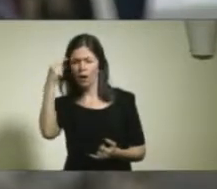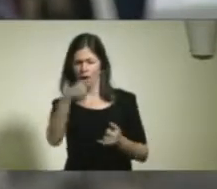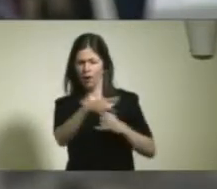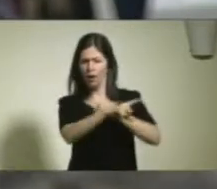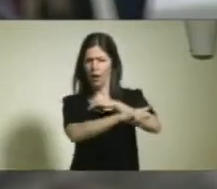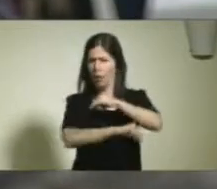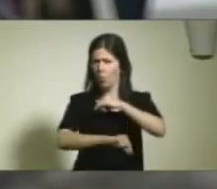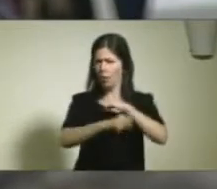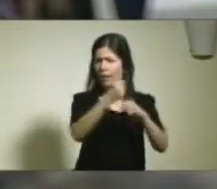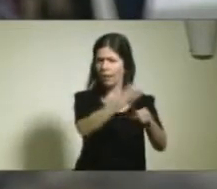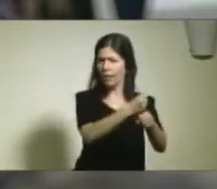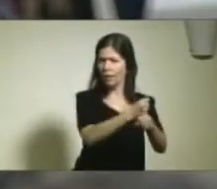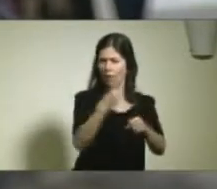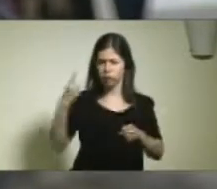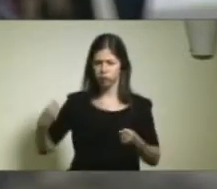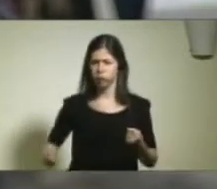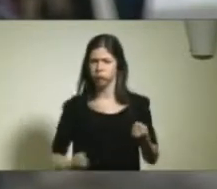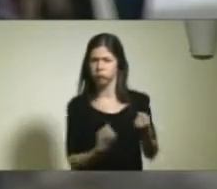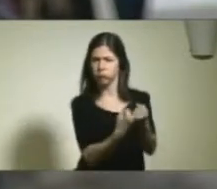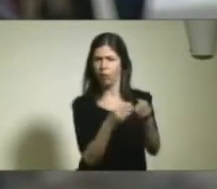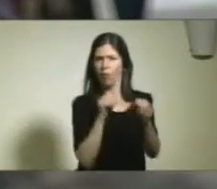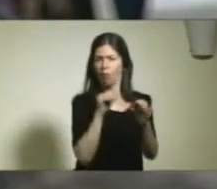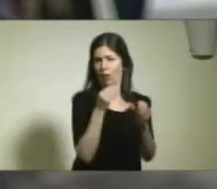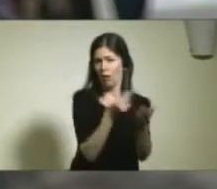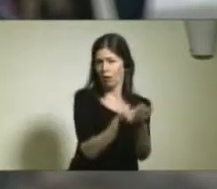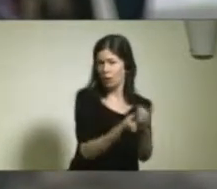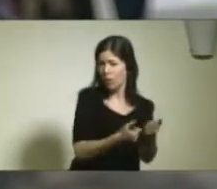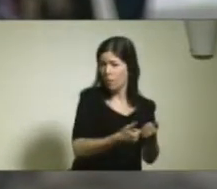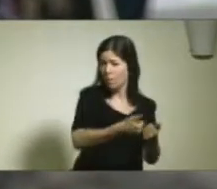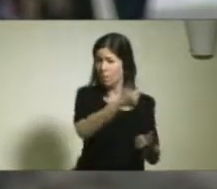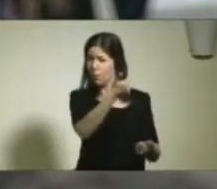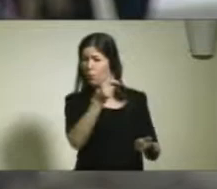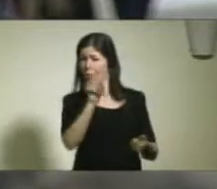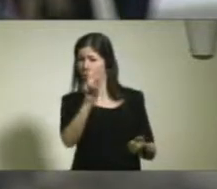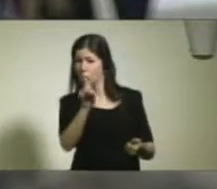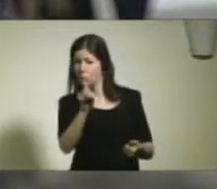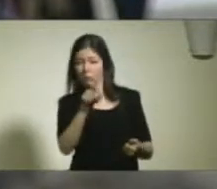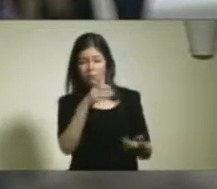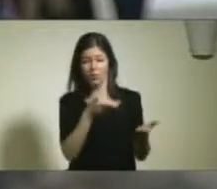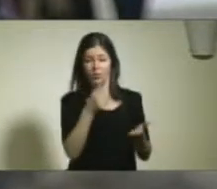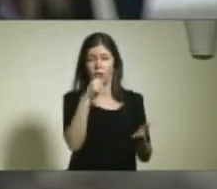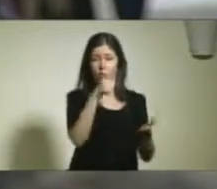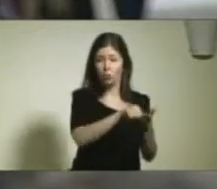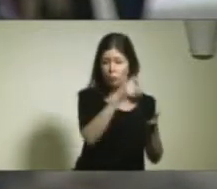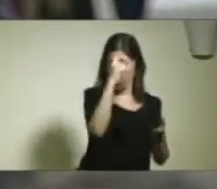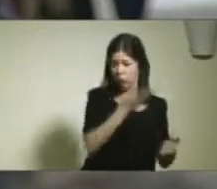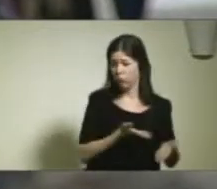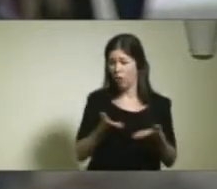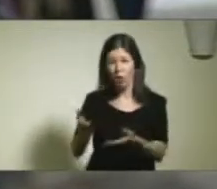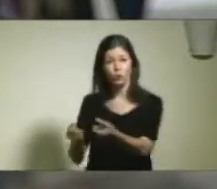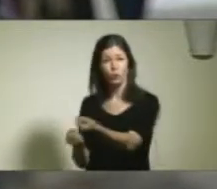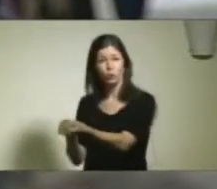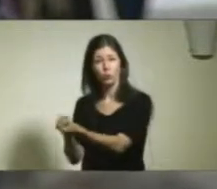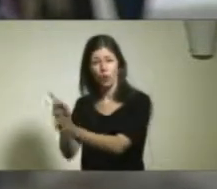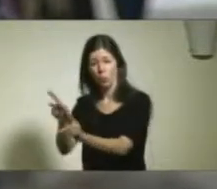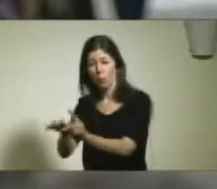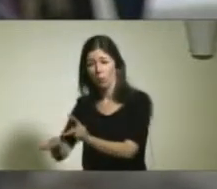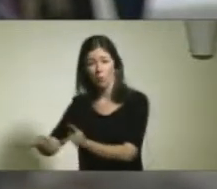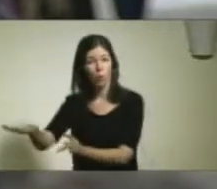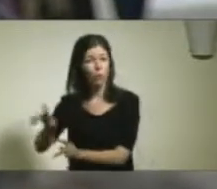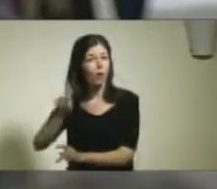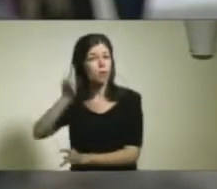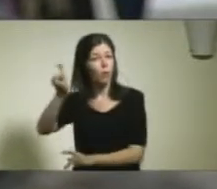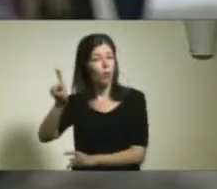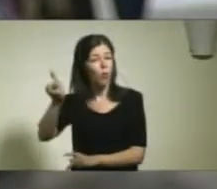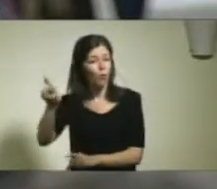travaillent dans ce réseau de services postiers de détail pour offrir ce genre de soutien et